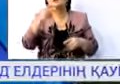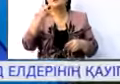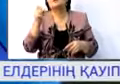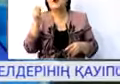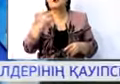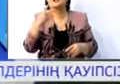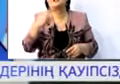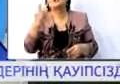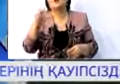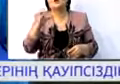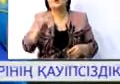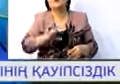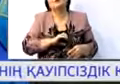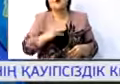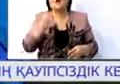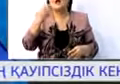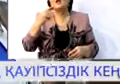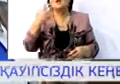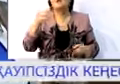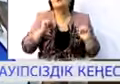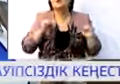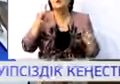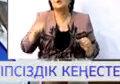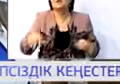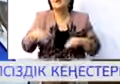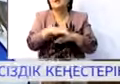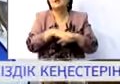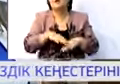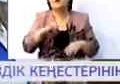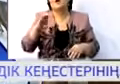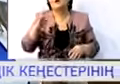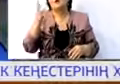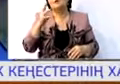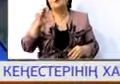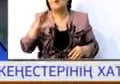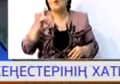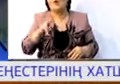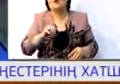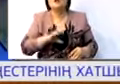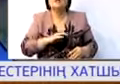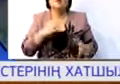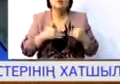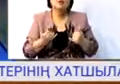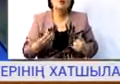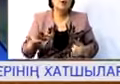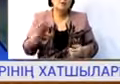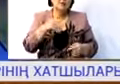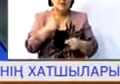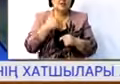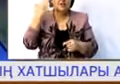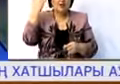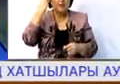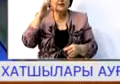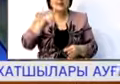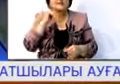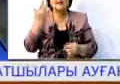алтын, 22 күміс медаль, ал 35 спортшымыз жанкүйерлерін қола медальмен қуантты. Біздің негізгі мақсатымыз осы